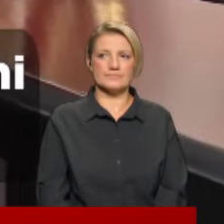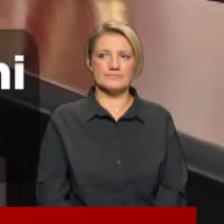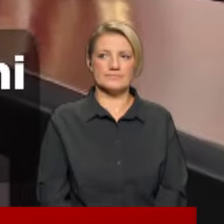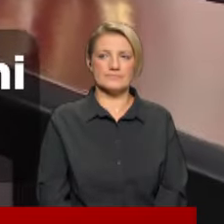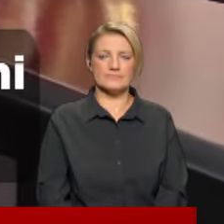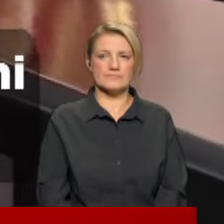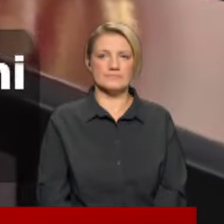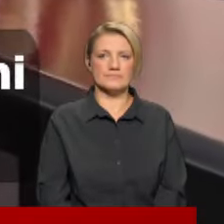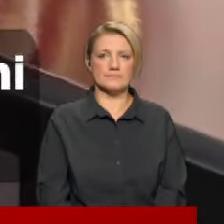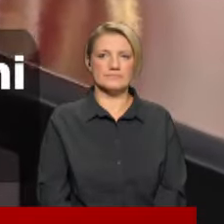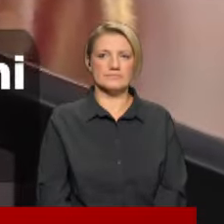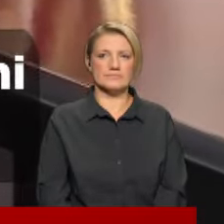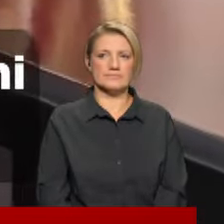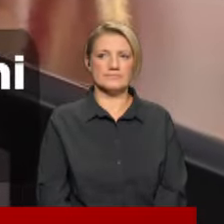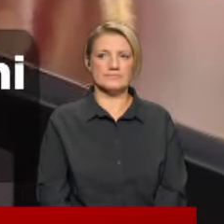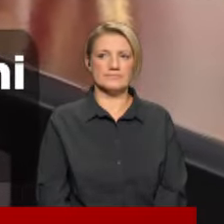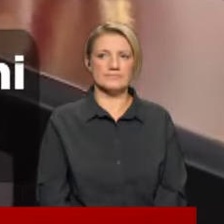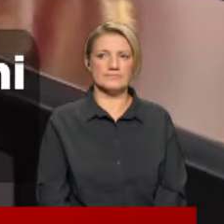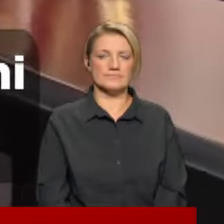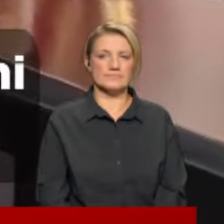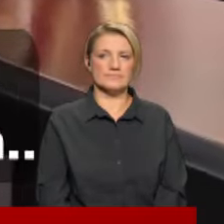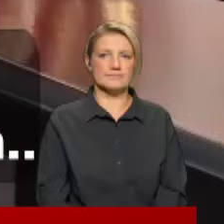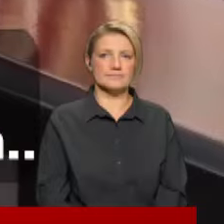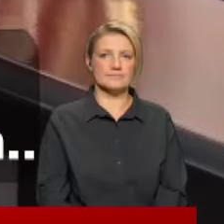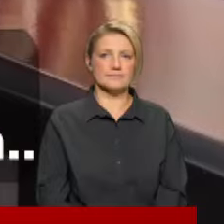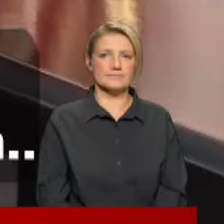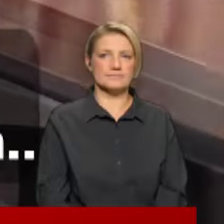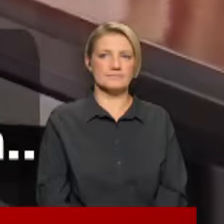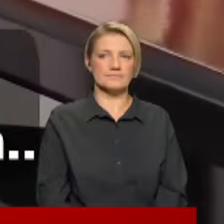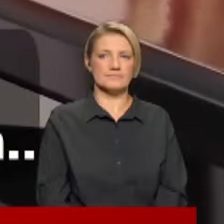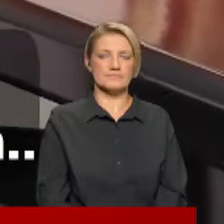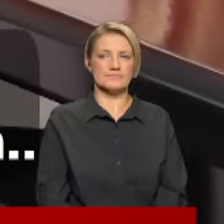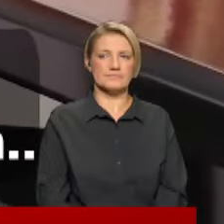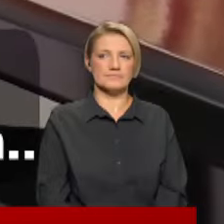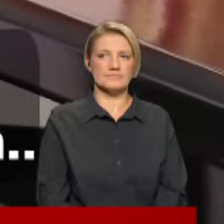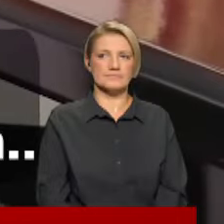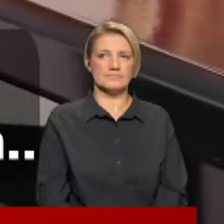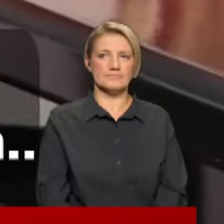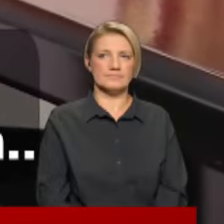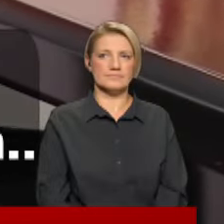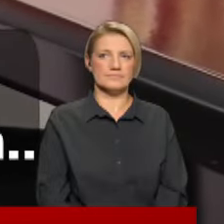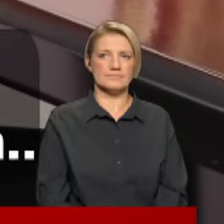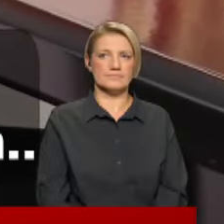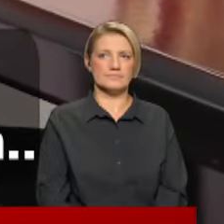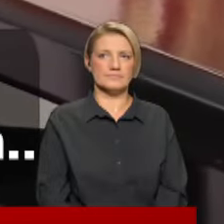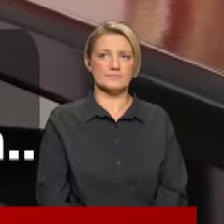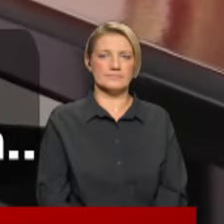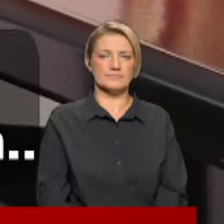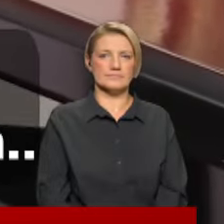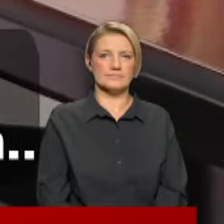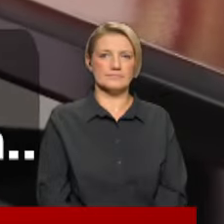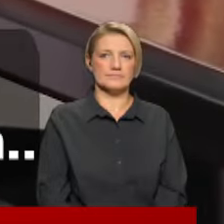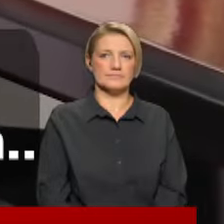istediğini vermiyor Rize İsyan'da. Buğdaya istediğini vermiyor Konya İsyan'da. İnsanların geçim sorunu var. Siz bu geçim soruna